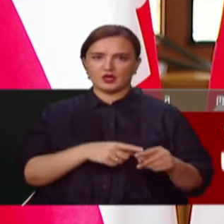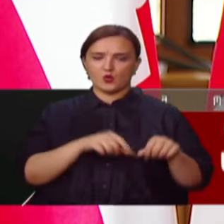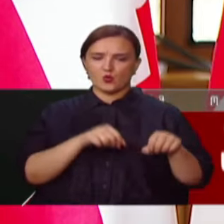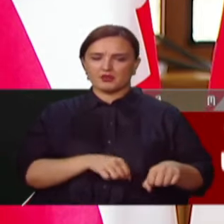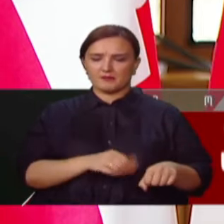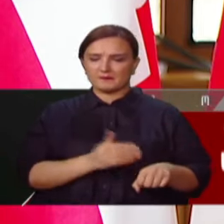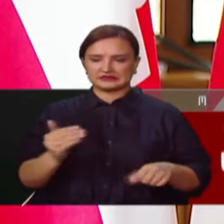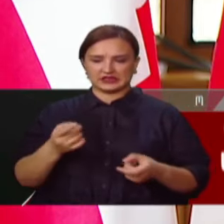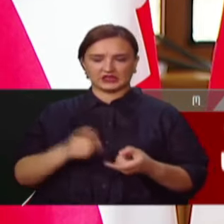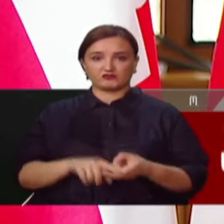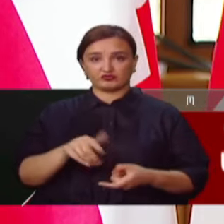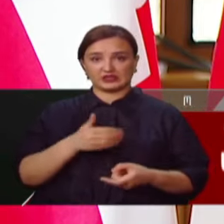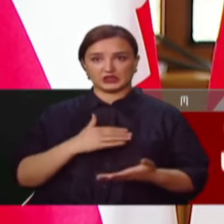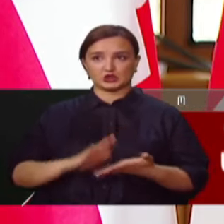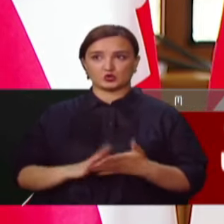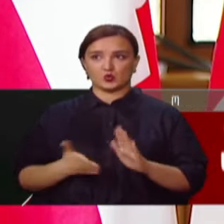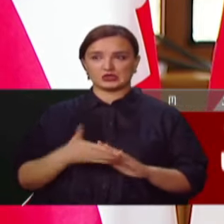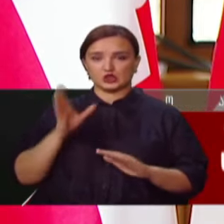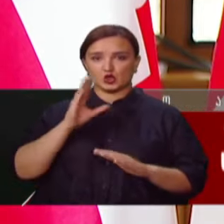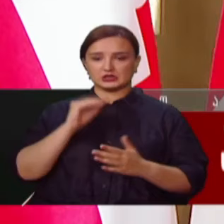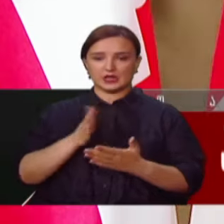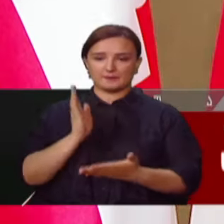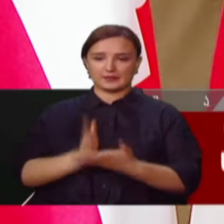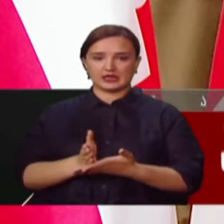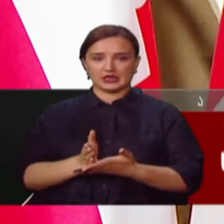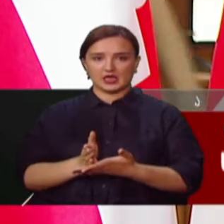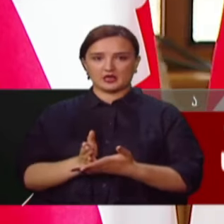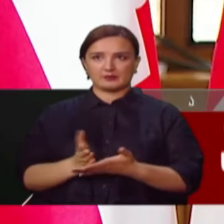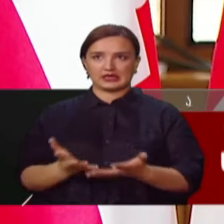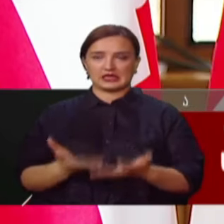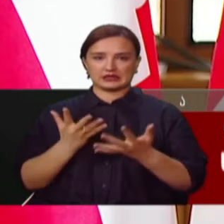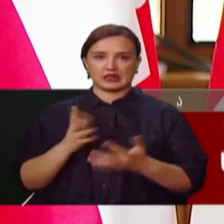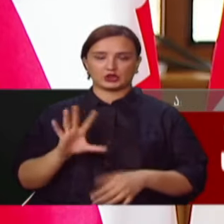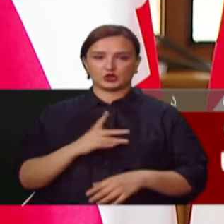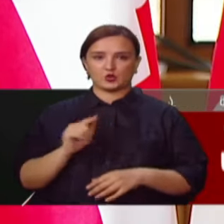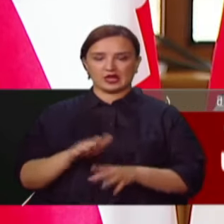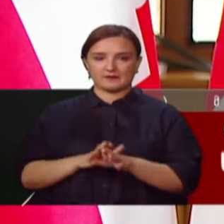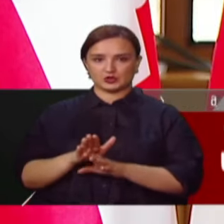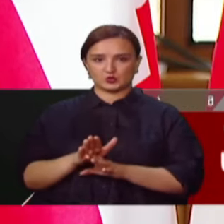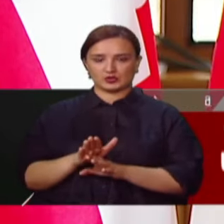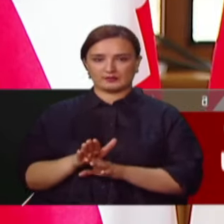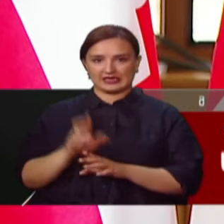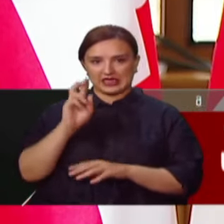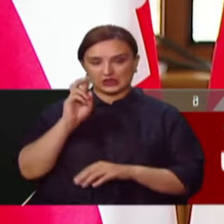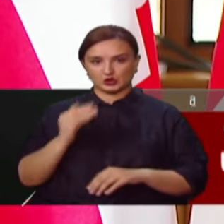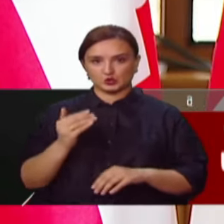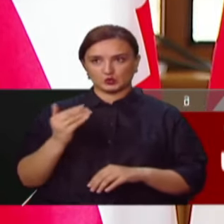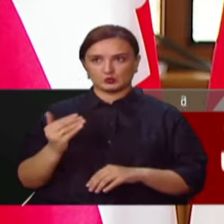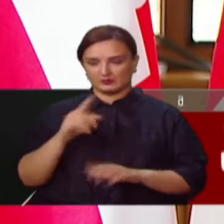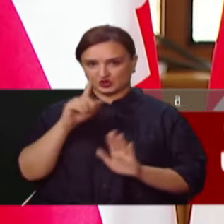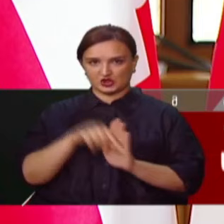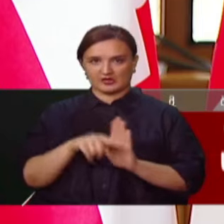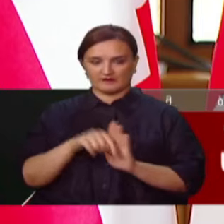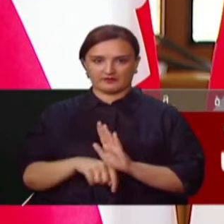დაკავშირებულ საკითხებს. თქვენ კიდეც სიტუაცია, როდესაც პირდაპირ ნათლად ხდებოდა აღმასრულებელი ხელისუფლებიდან